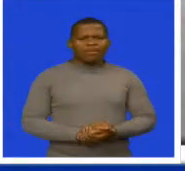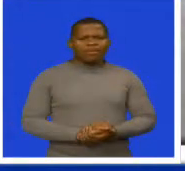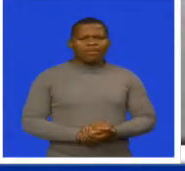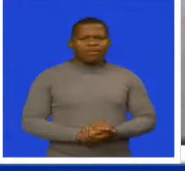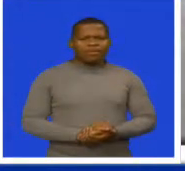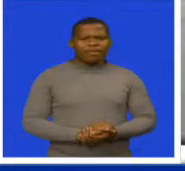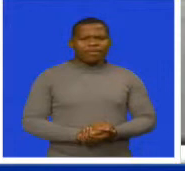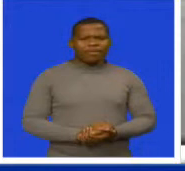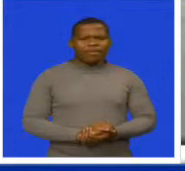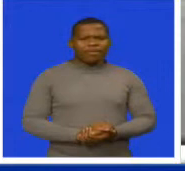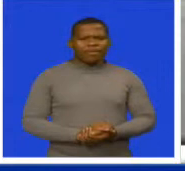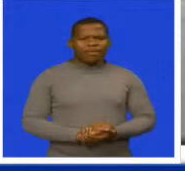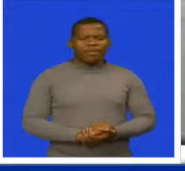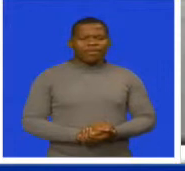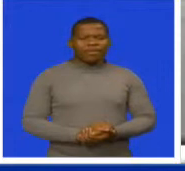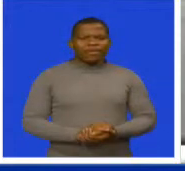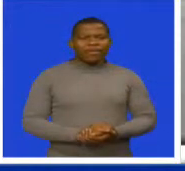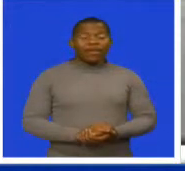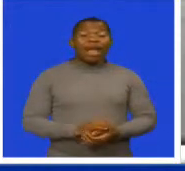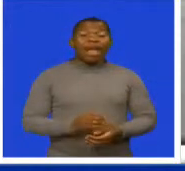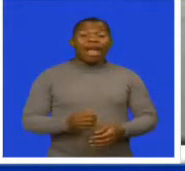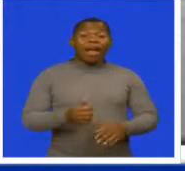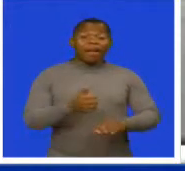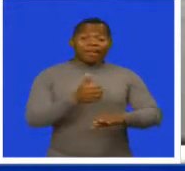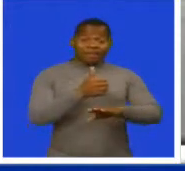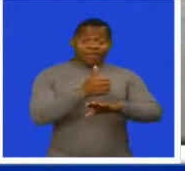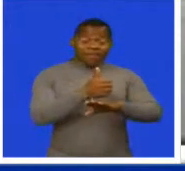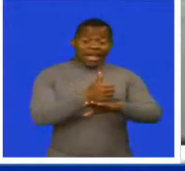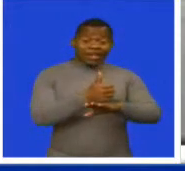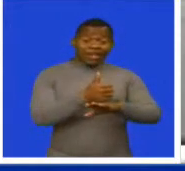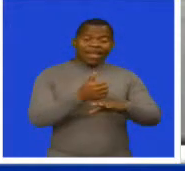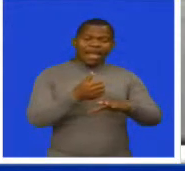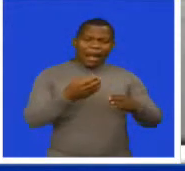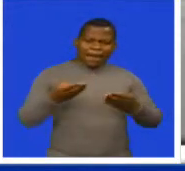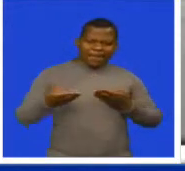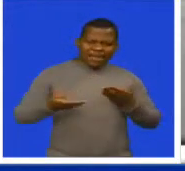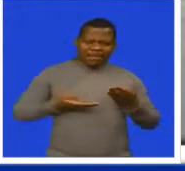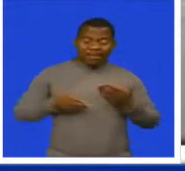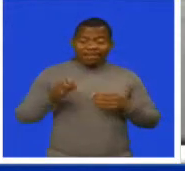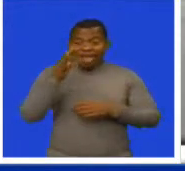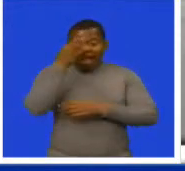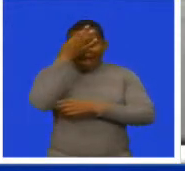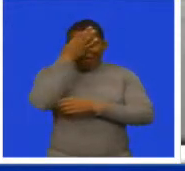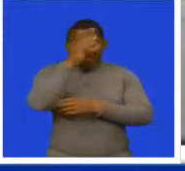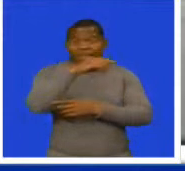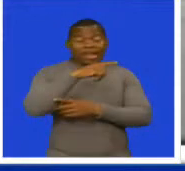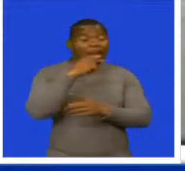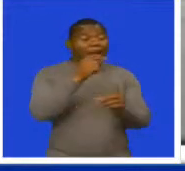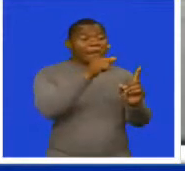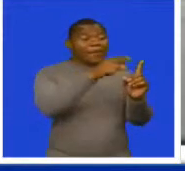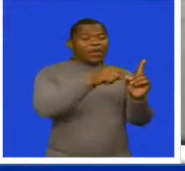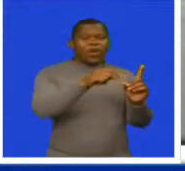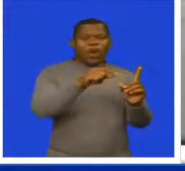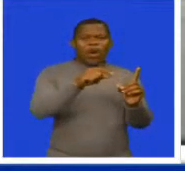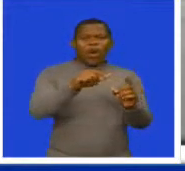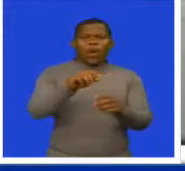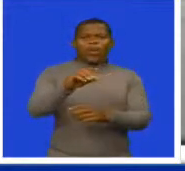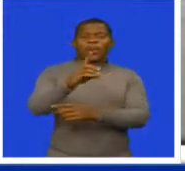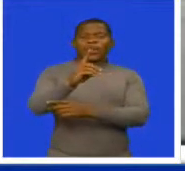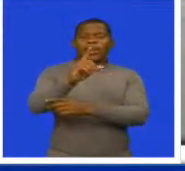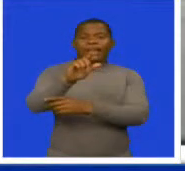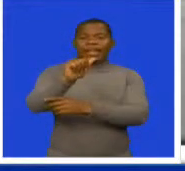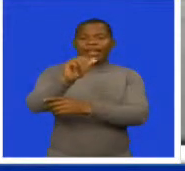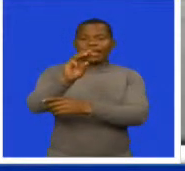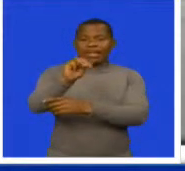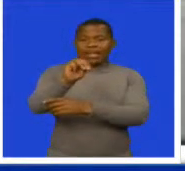lengamele tekuchumana Mvila Wempi Dlamini uthi kubalulekile ukuthi bantu bafundiswe ngecala lobentenga ngetebucwephesha ikakhulukadi loku